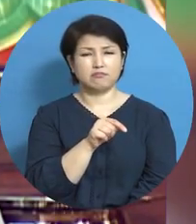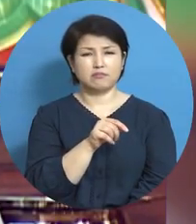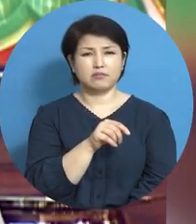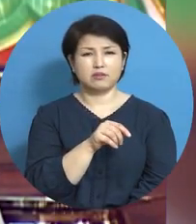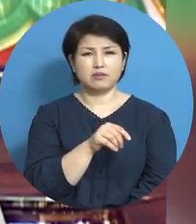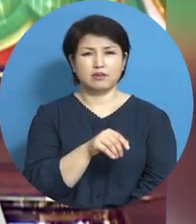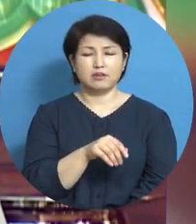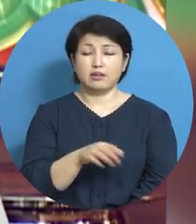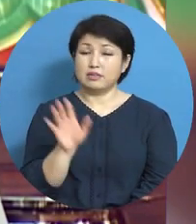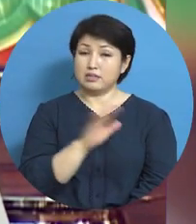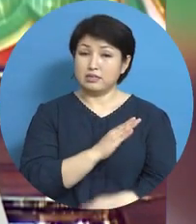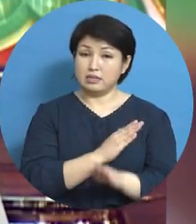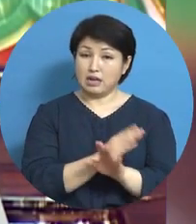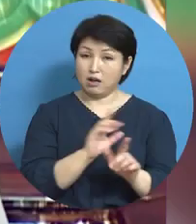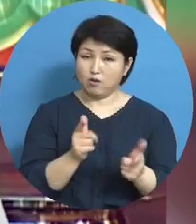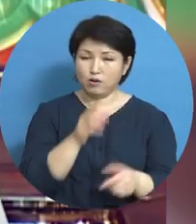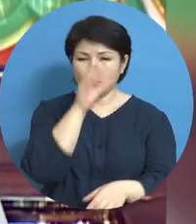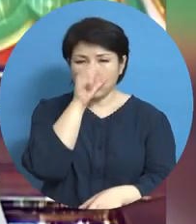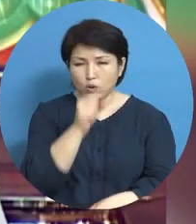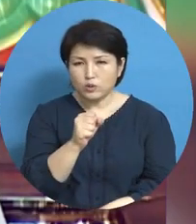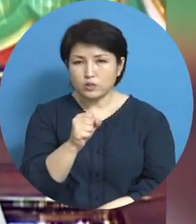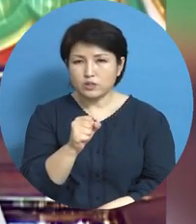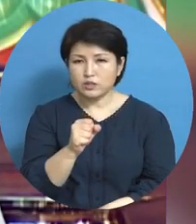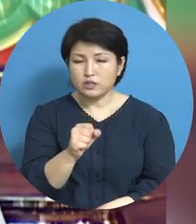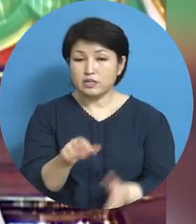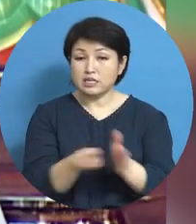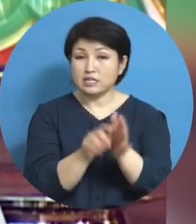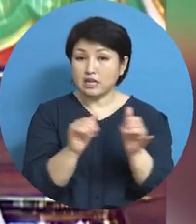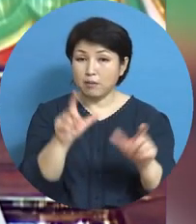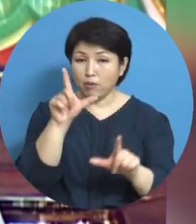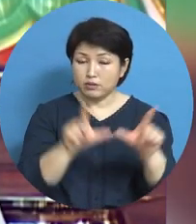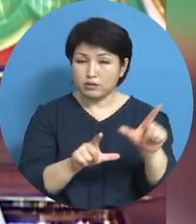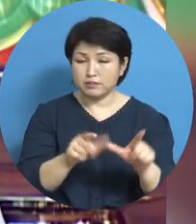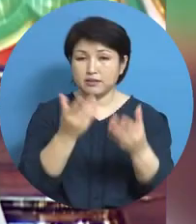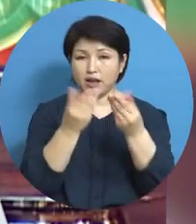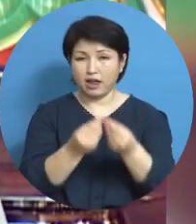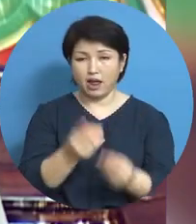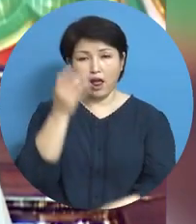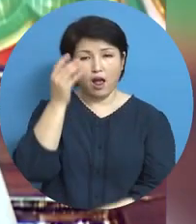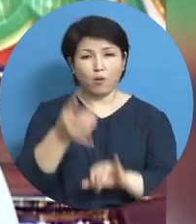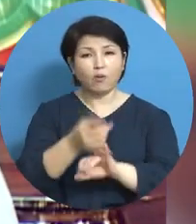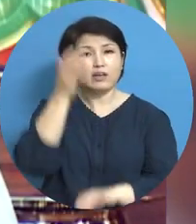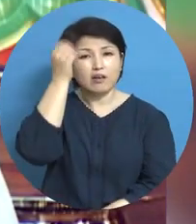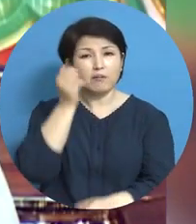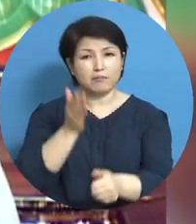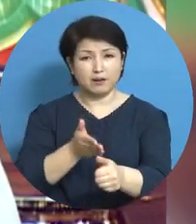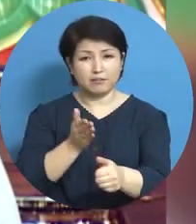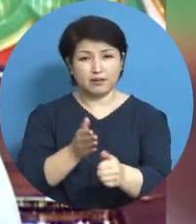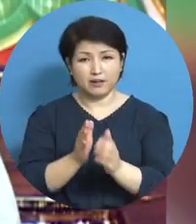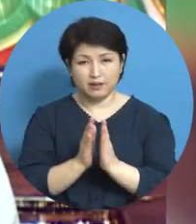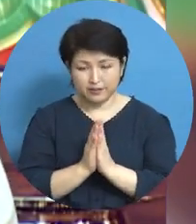좋은 우리 제가 신자의 사례를 여러분께서 꼭 기억하시기 바랍니다.